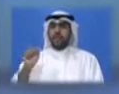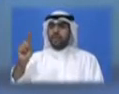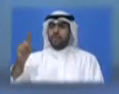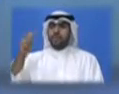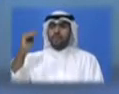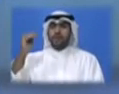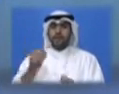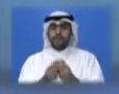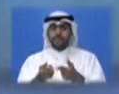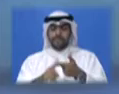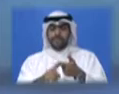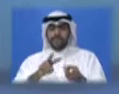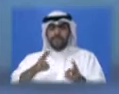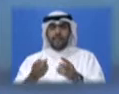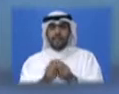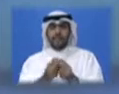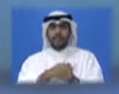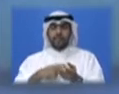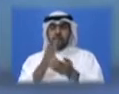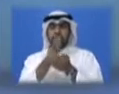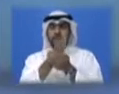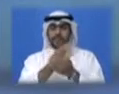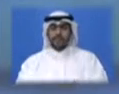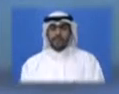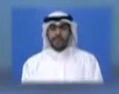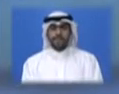الوزراء بالإنابة ووزير الخارجية.